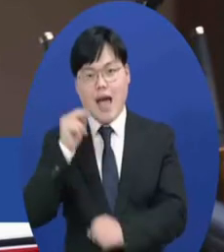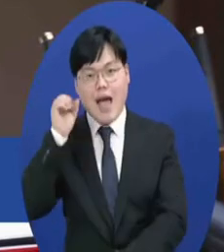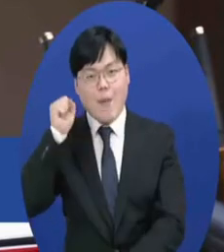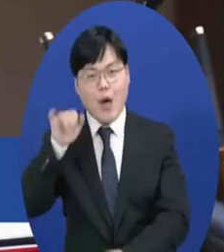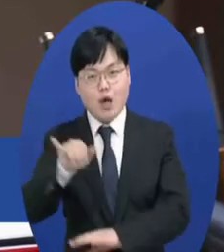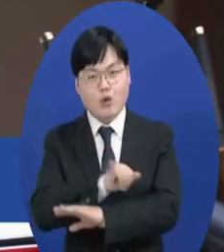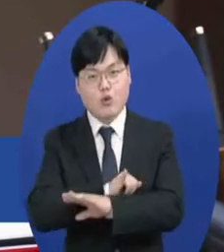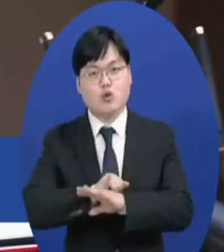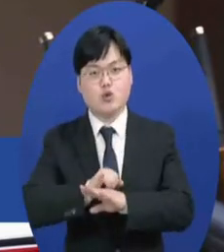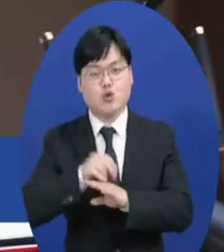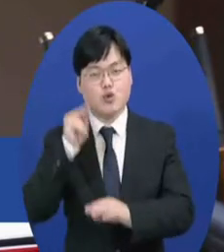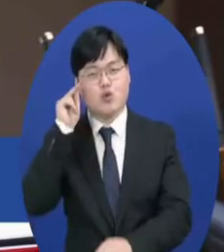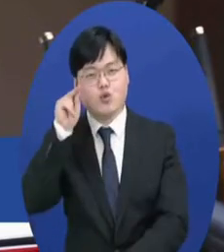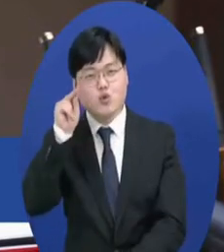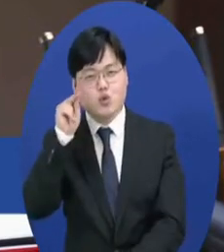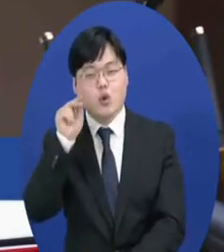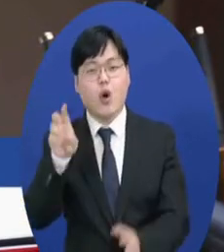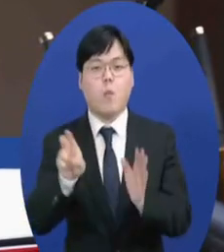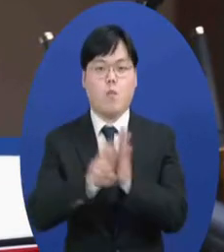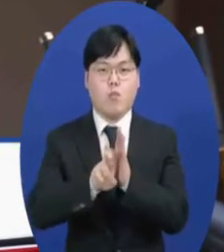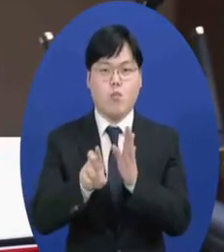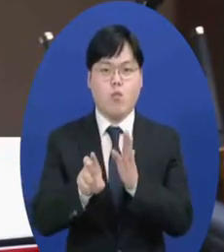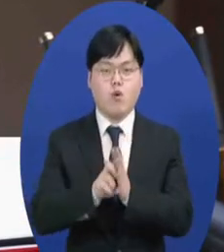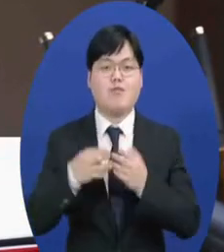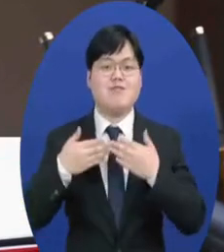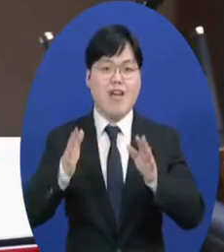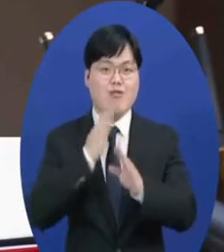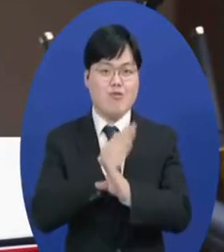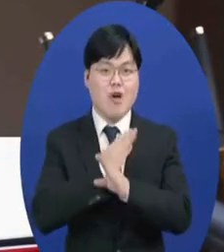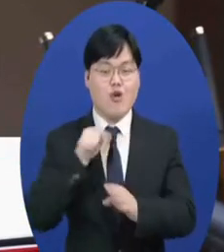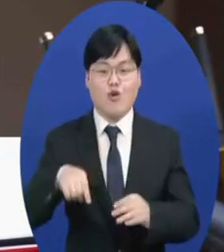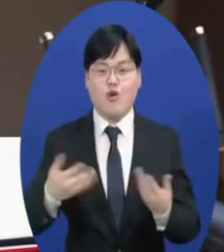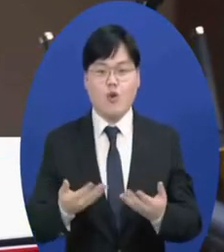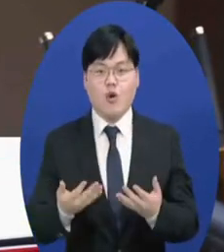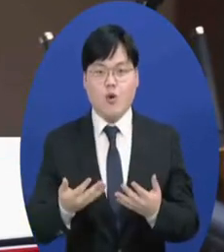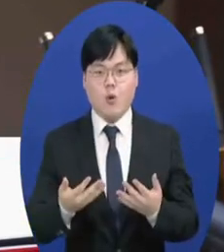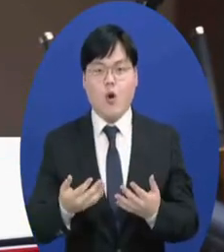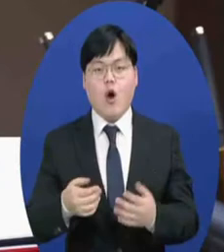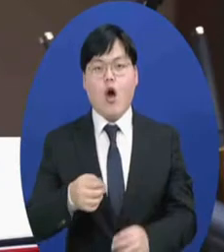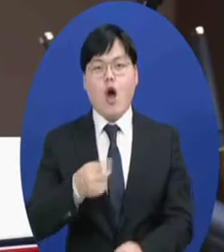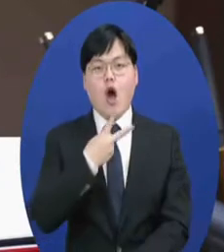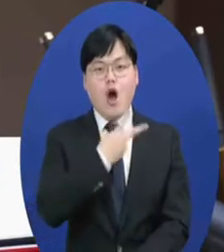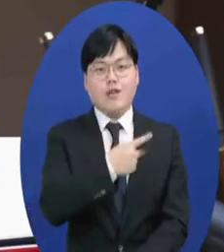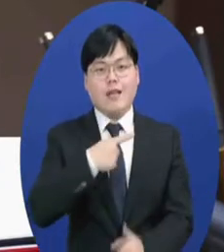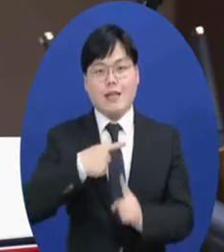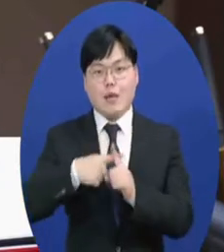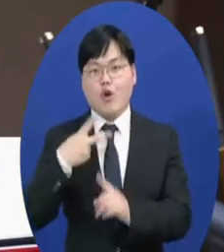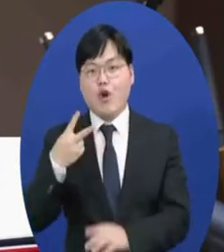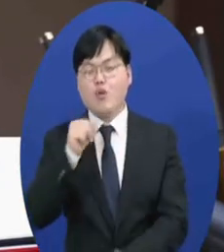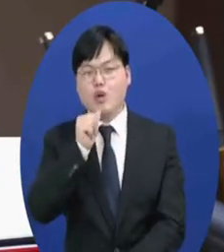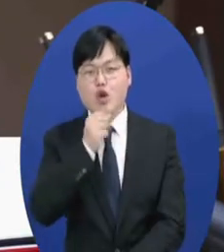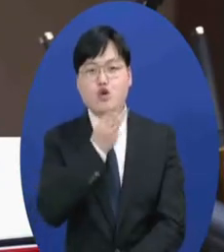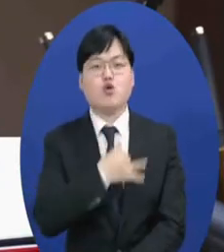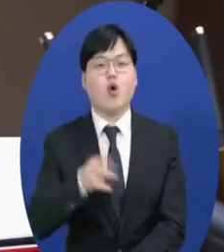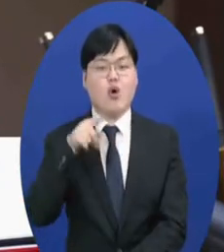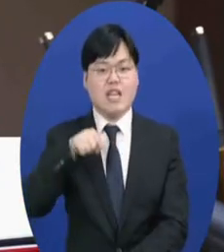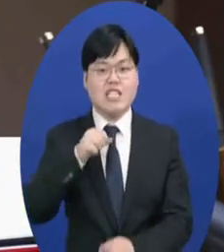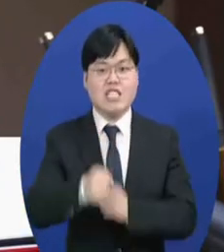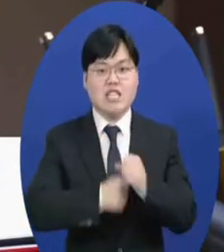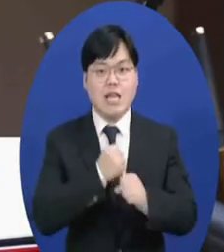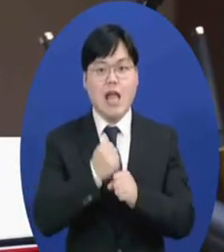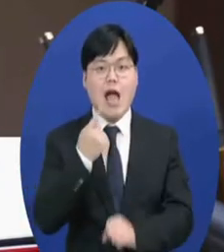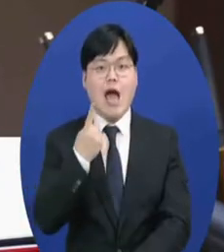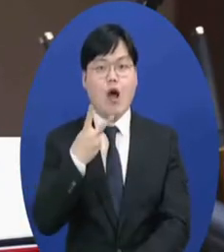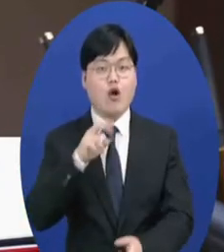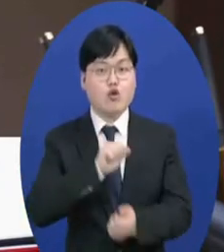улсад одоо сурах энэ боломжийг нээсэн. За өнөөдөр бол хоёр дээр нэмэх нь хоёр биш. Шууд энэ жил